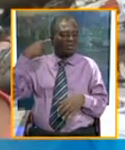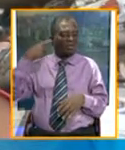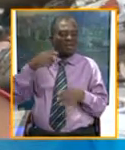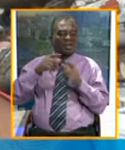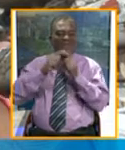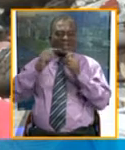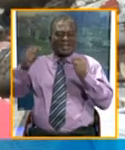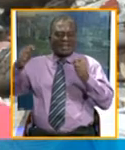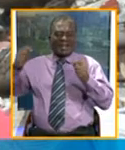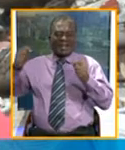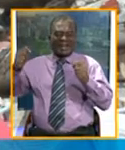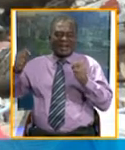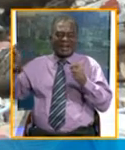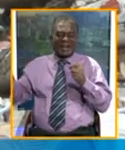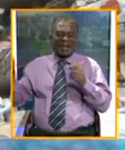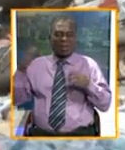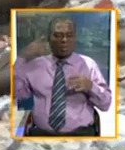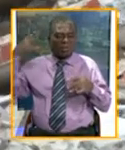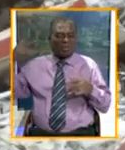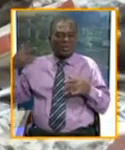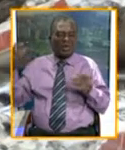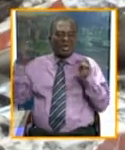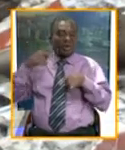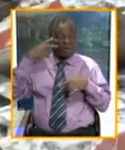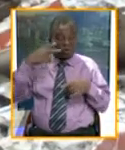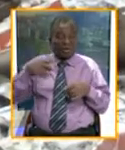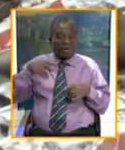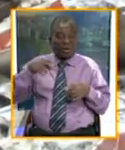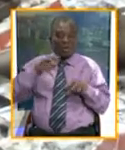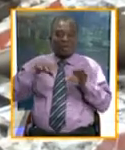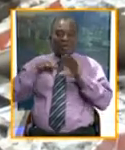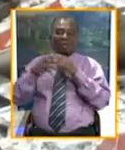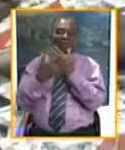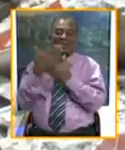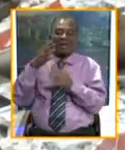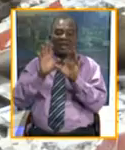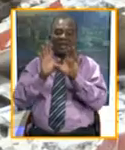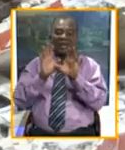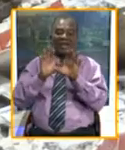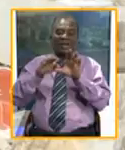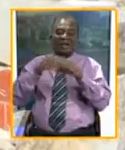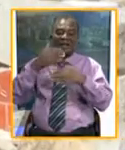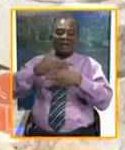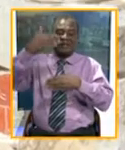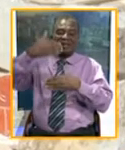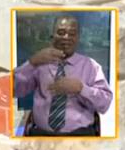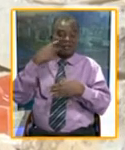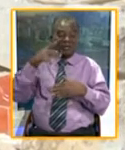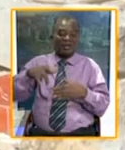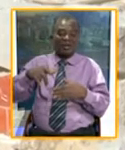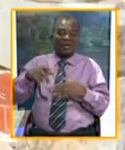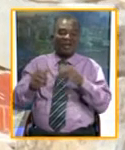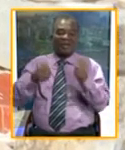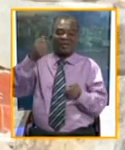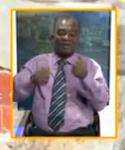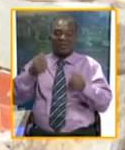bruit. Et quand on a regardé par les fenêtres, on a vu que les voitures étaient sous les